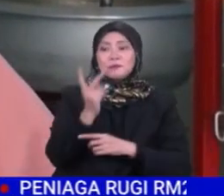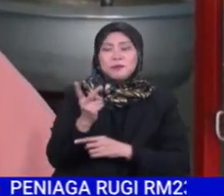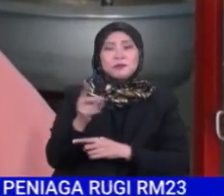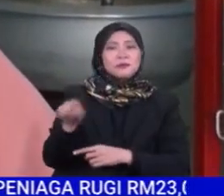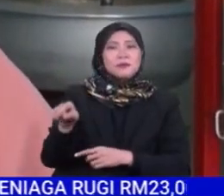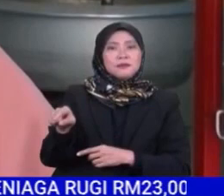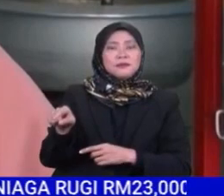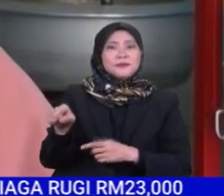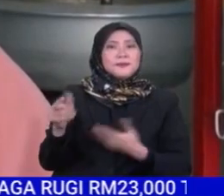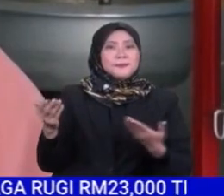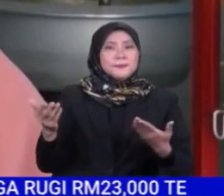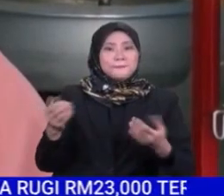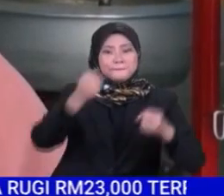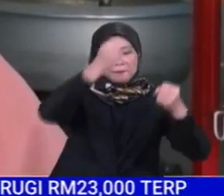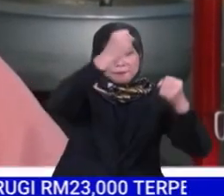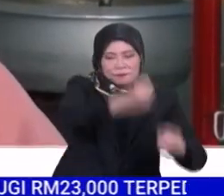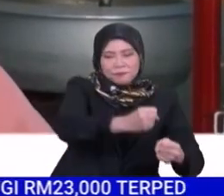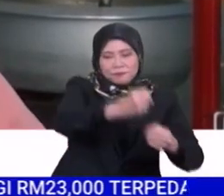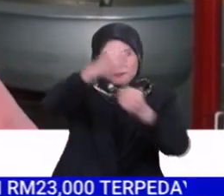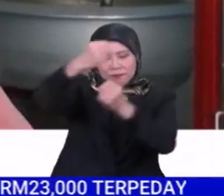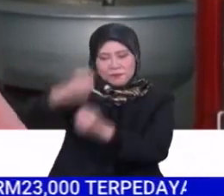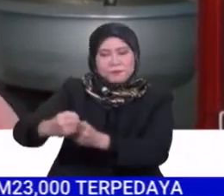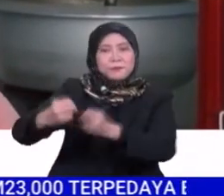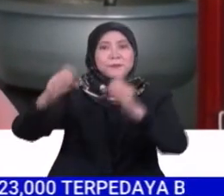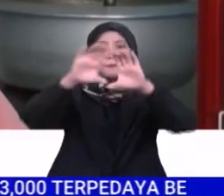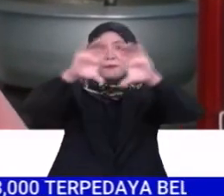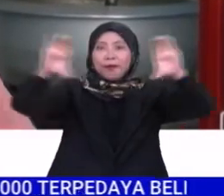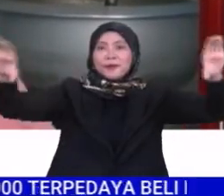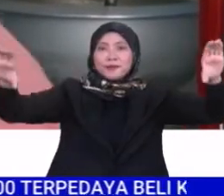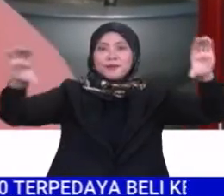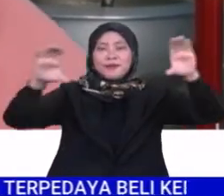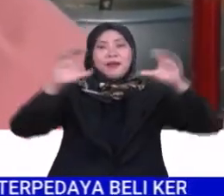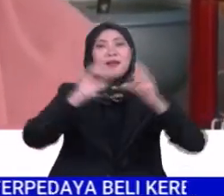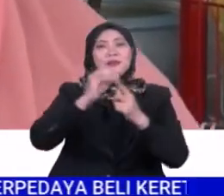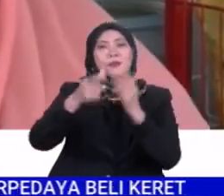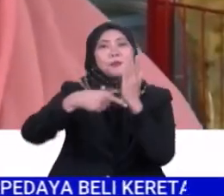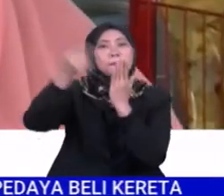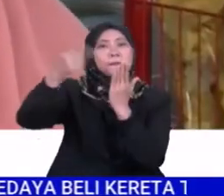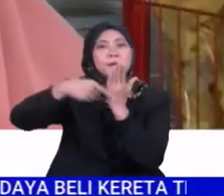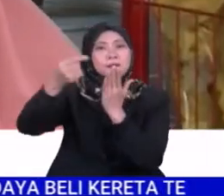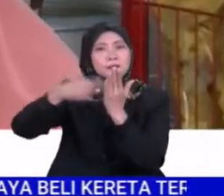orang pun pasang banner-banner dan meletakkan risalah ataupun